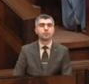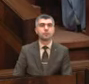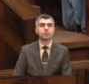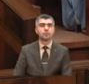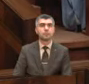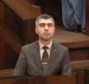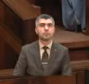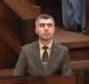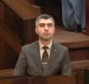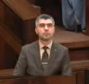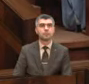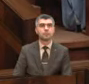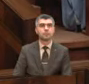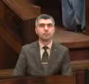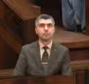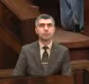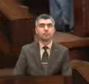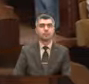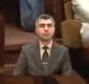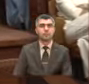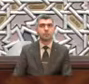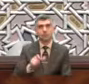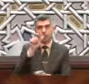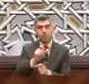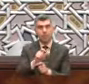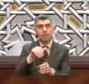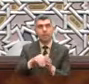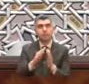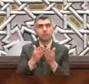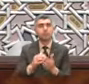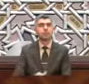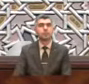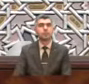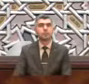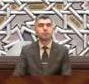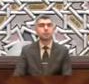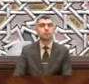شكرا سيد نائب المحترم. الآن الكلمة للمجموعة النيابية للتقدم والاشتراكية،